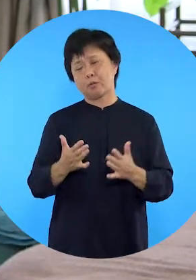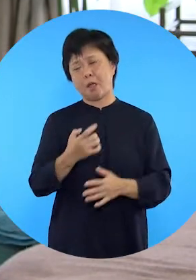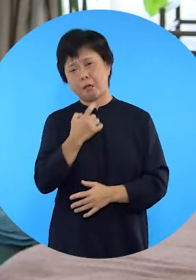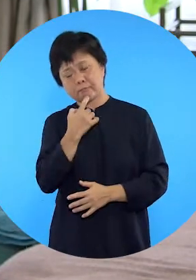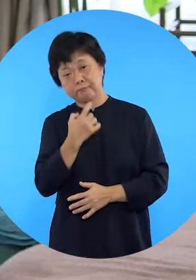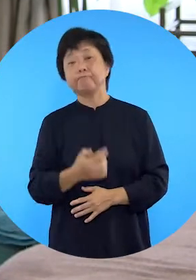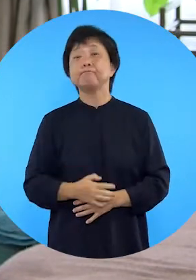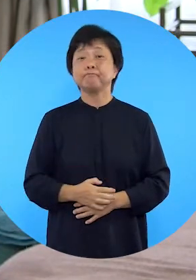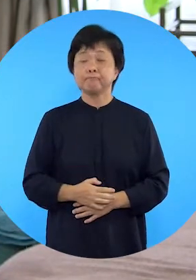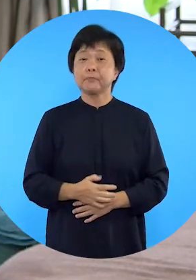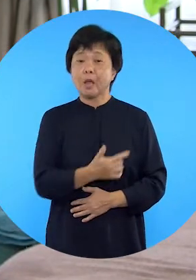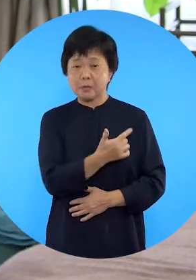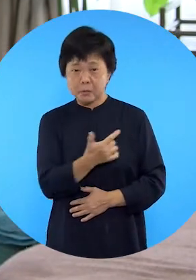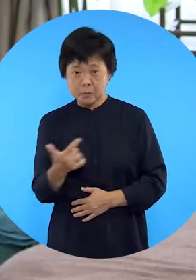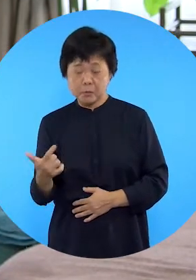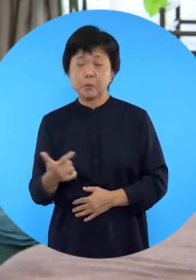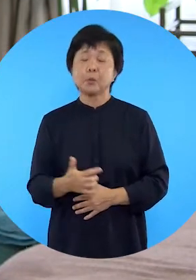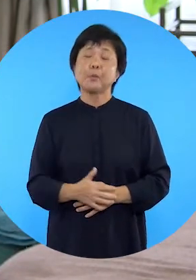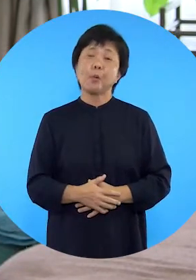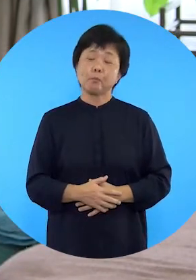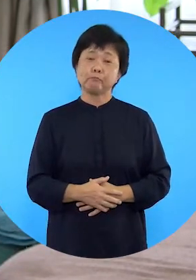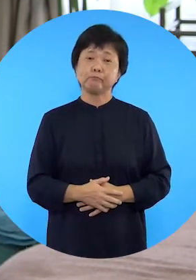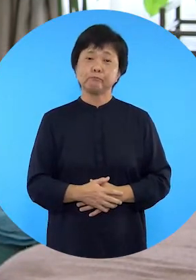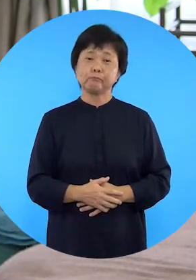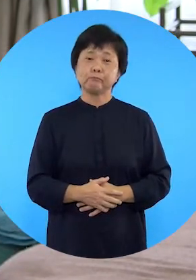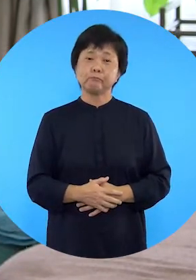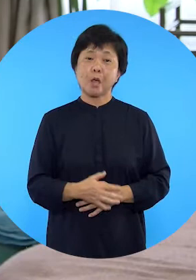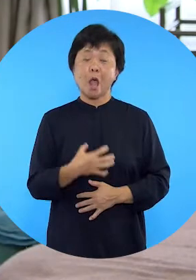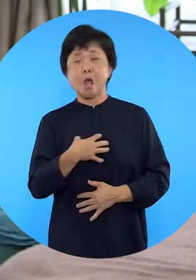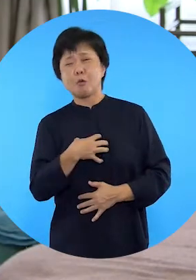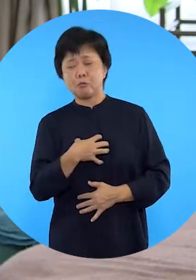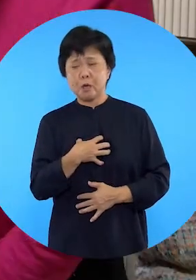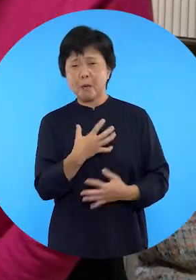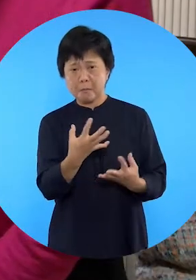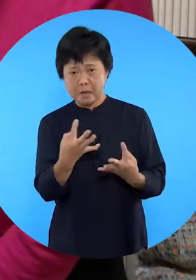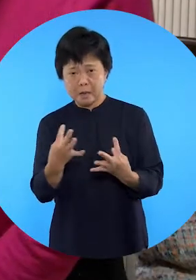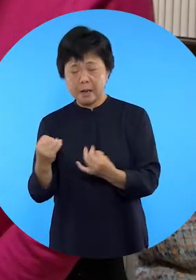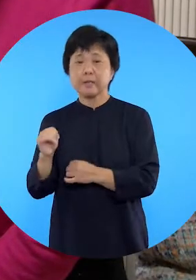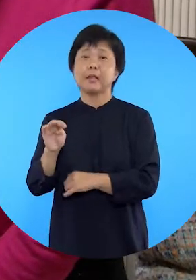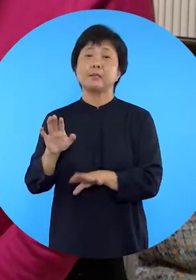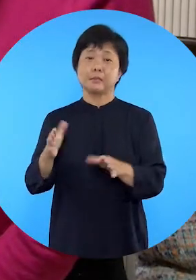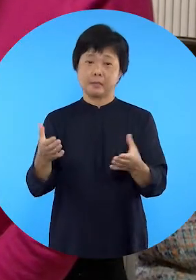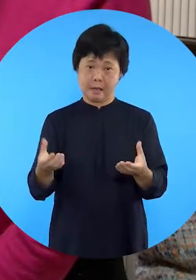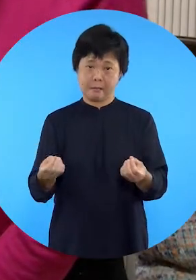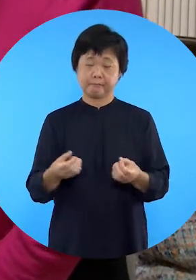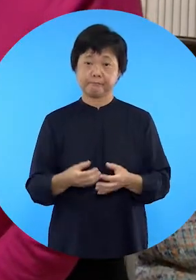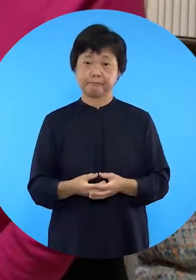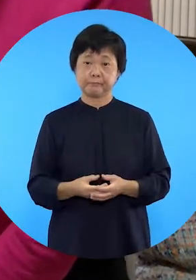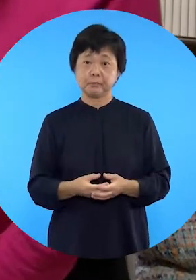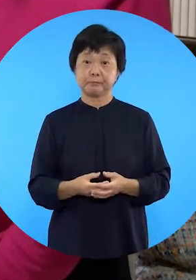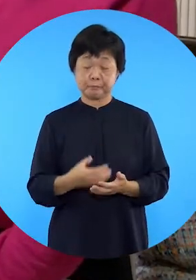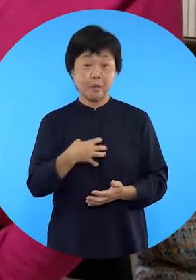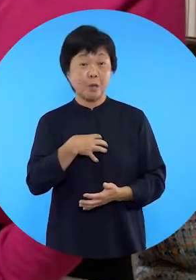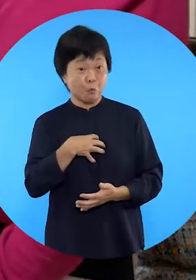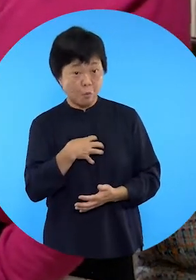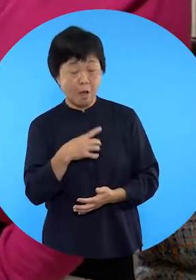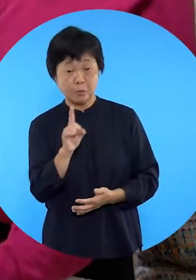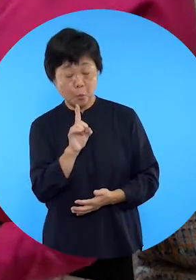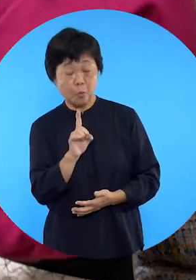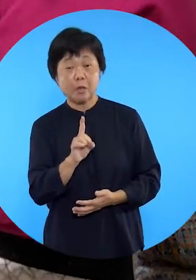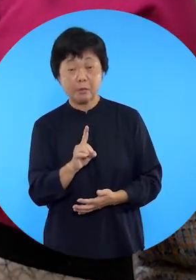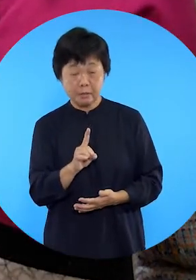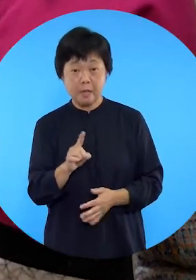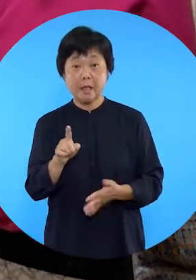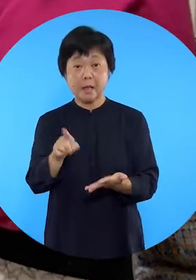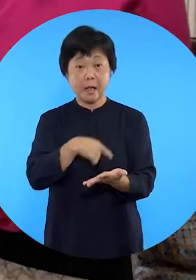お客様が来ないんだろうっていう部分しかなくて、もう本当にすごくあの不安しかなかったです。 その不